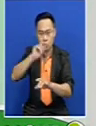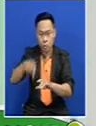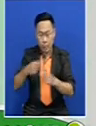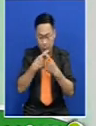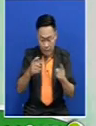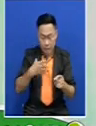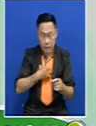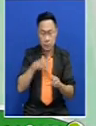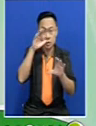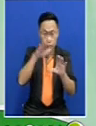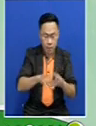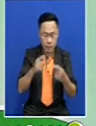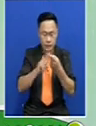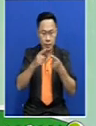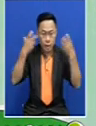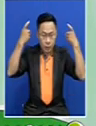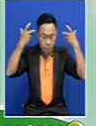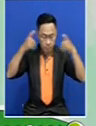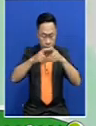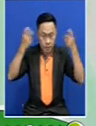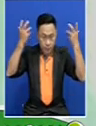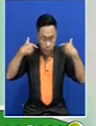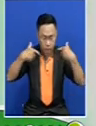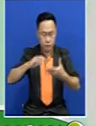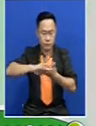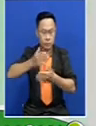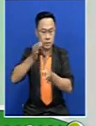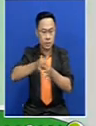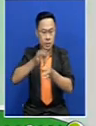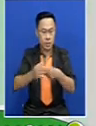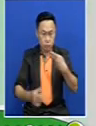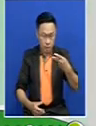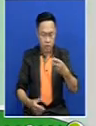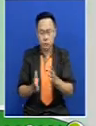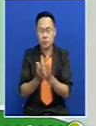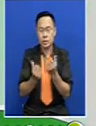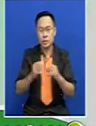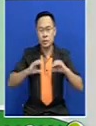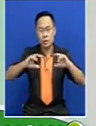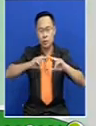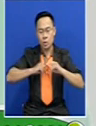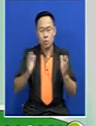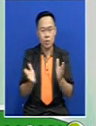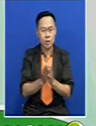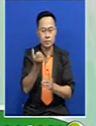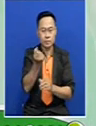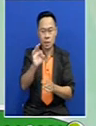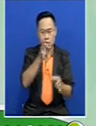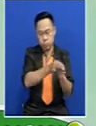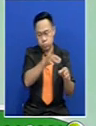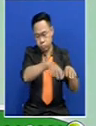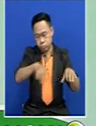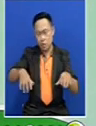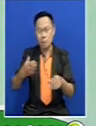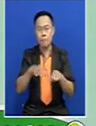ะเบียนหลักฐานที่ใช้คือบัตรประชาชนและสมุดบัญชีธนาคารโดยมีธนาคารเอกชนและรัฐรวม19แห่งพร้อมเปิดให้ประ